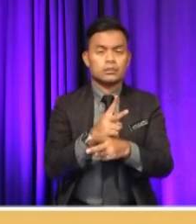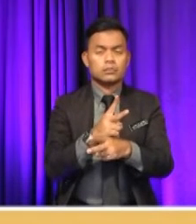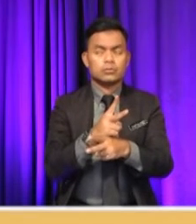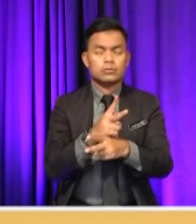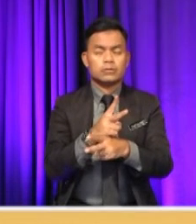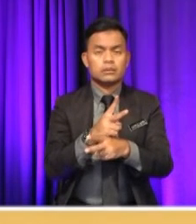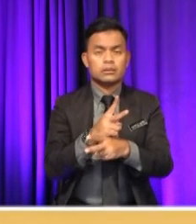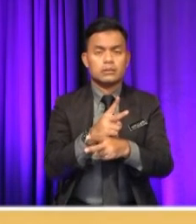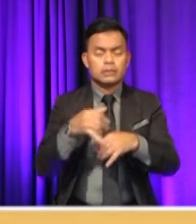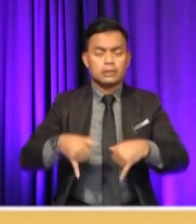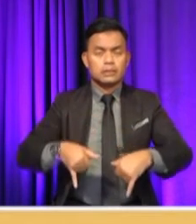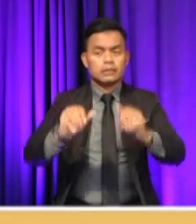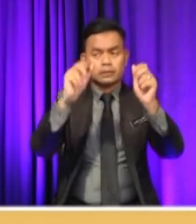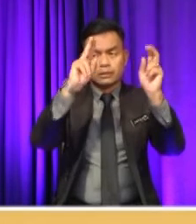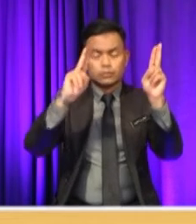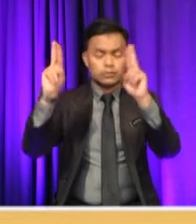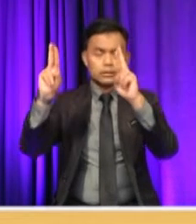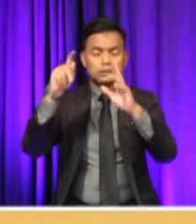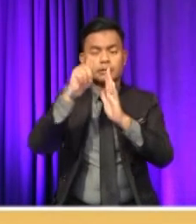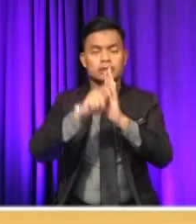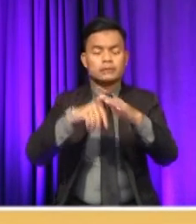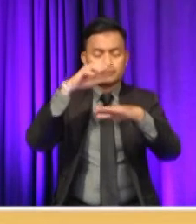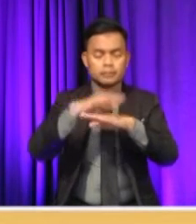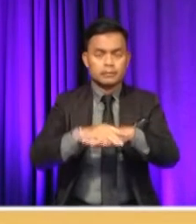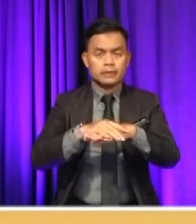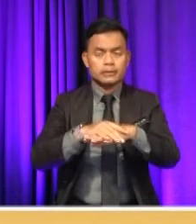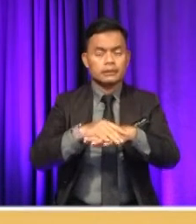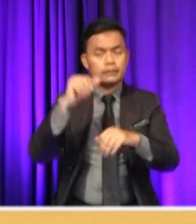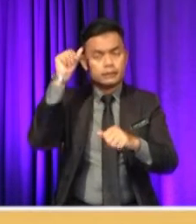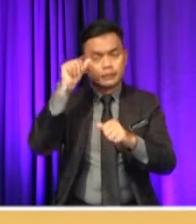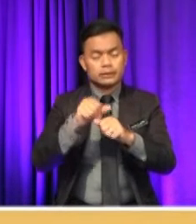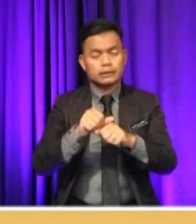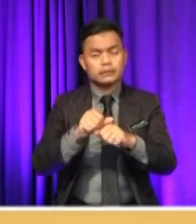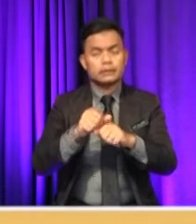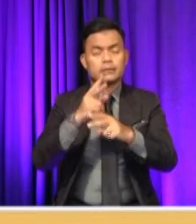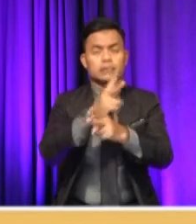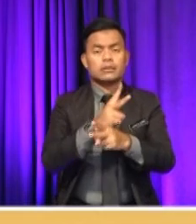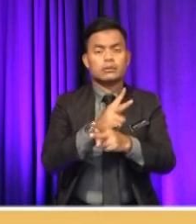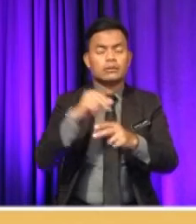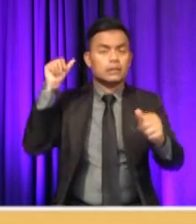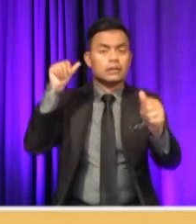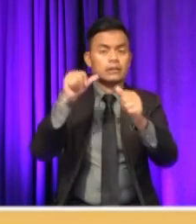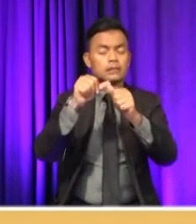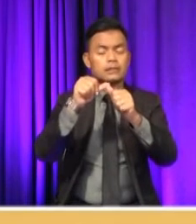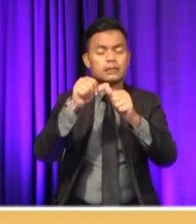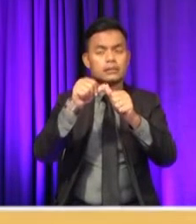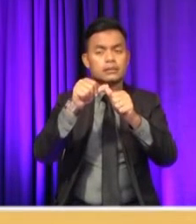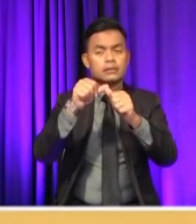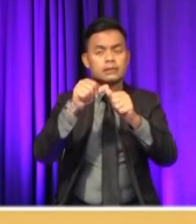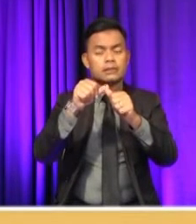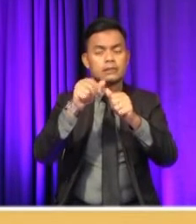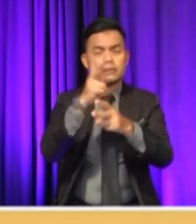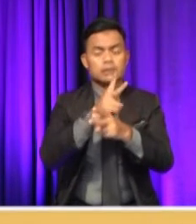dalam sistem dia. Injap kawalan berarah, ingat kawal arah. Okey, injap kawalan aliran,